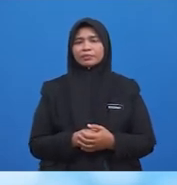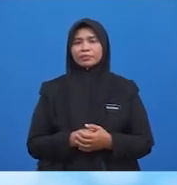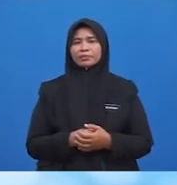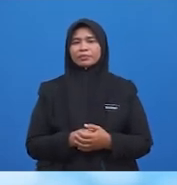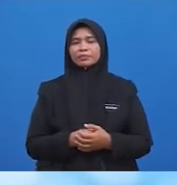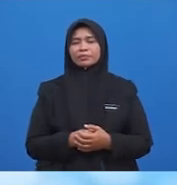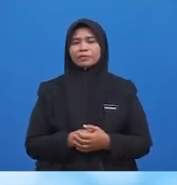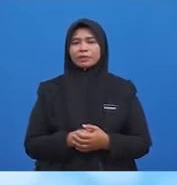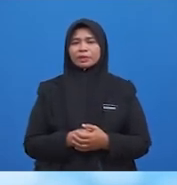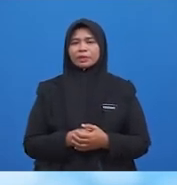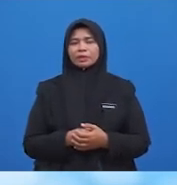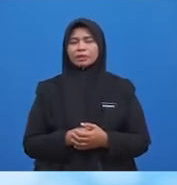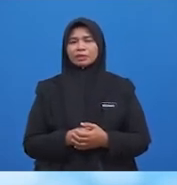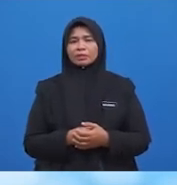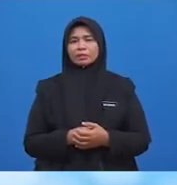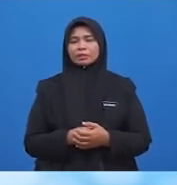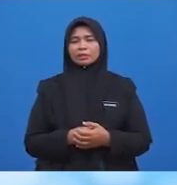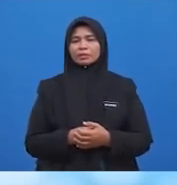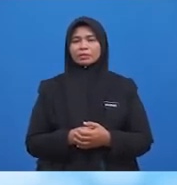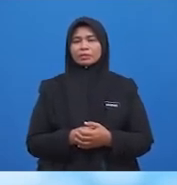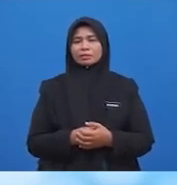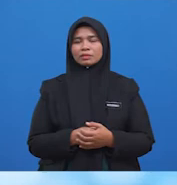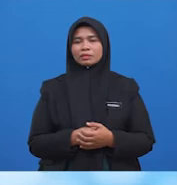semester mencari maklumat